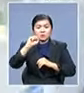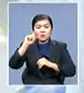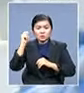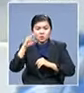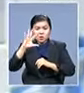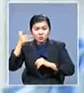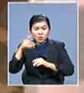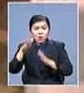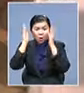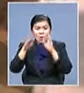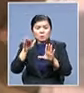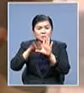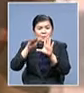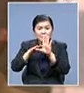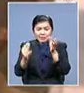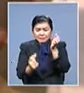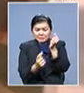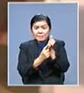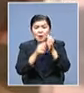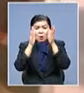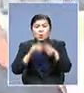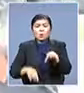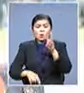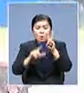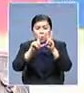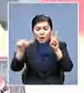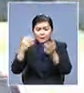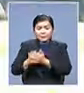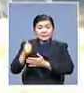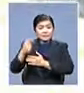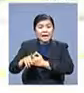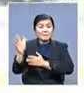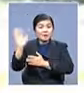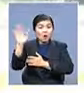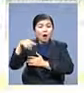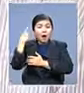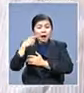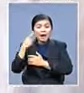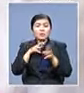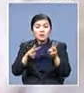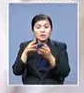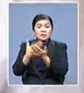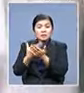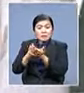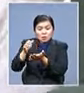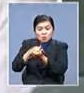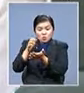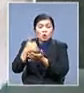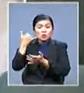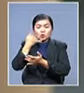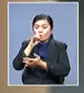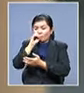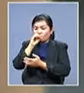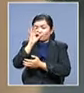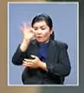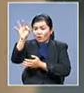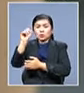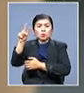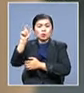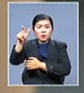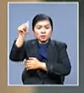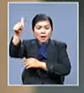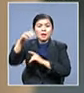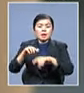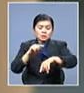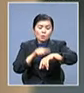เงินทะลุ 6ล้านแล้วการลงทะเบียนซิมไม่มีค่าใช้จ่ายหากพบใครเรียกเก็บเงินแจ้งที่ 1200และรีบลงทะเบียนภายใน